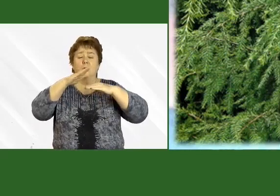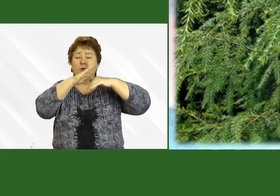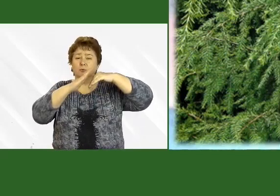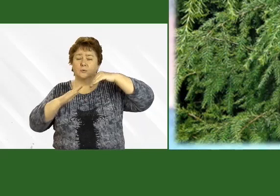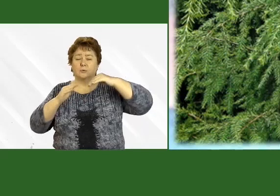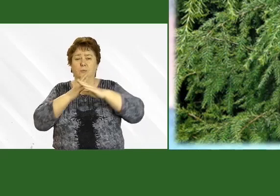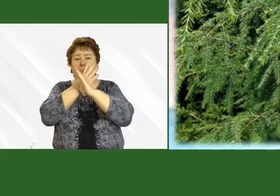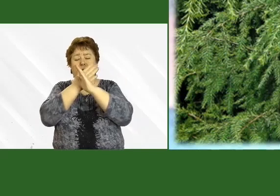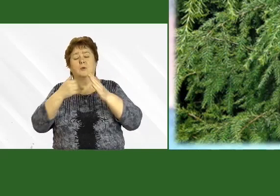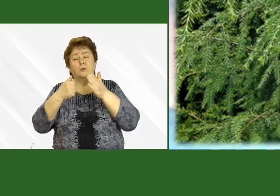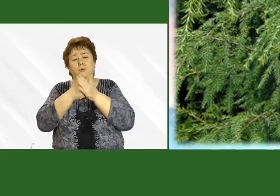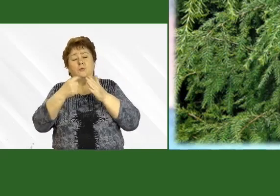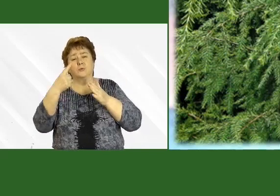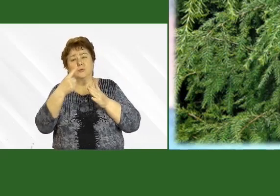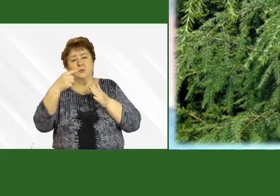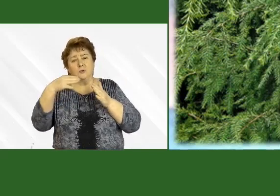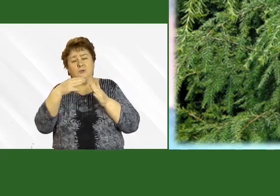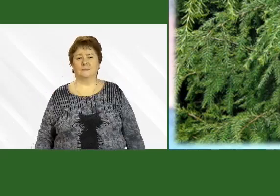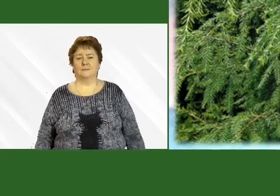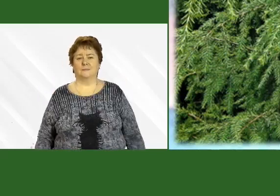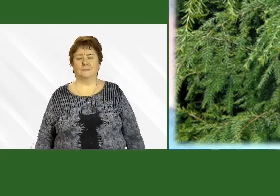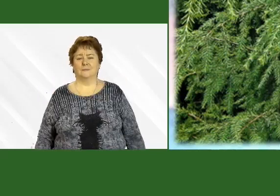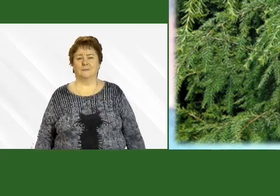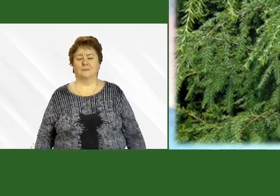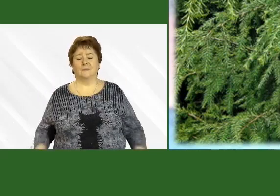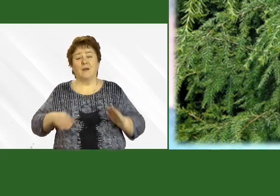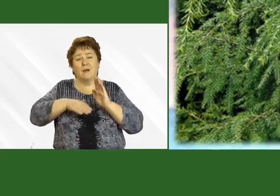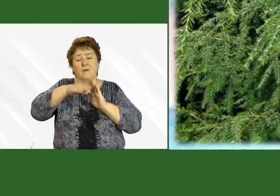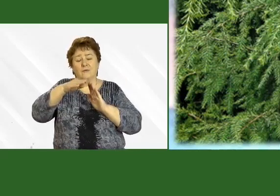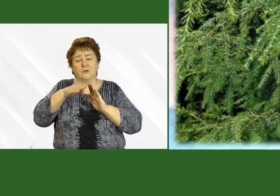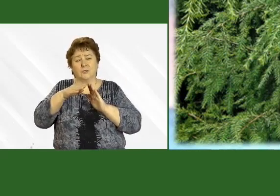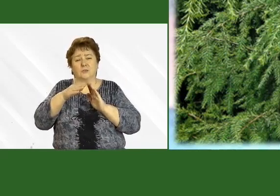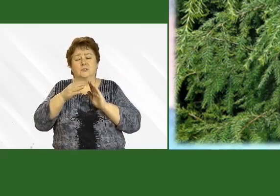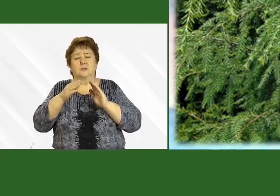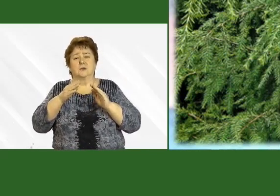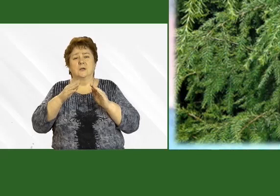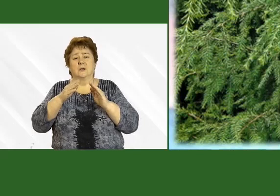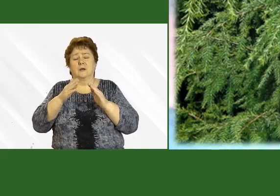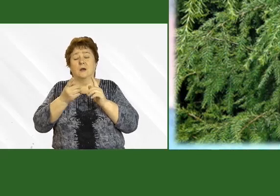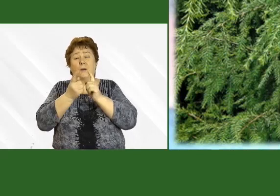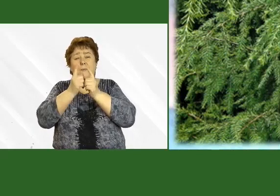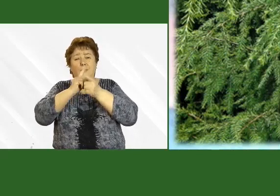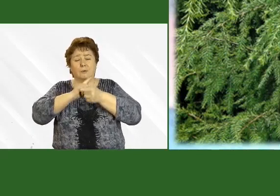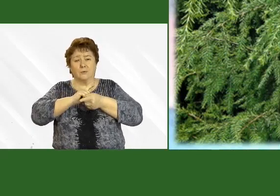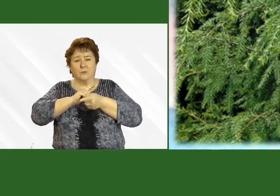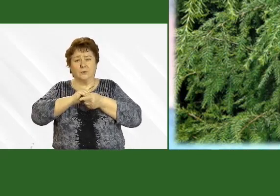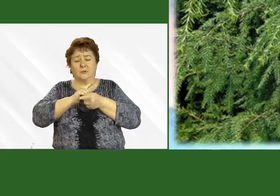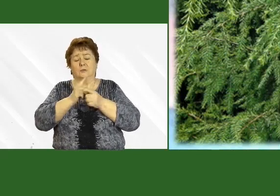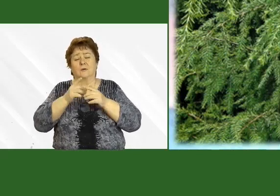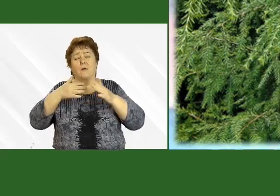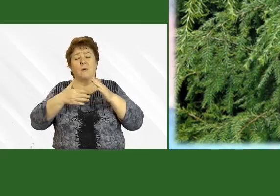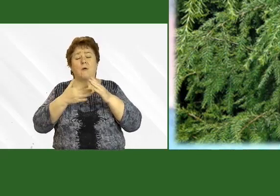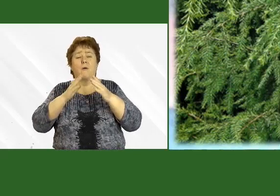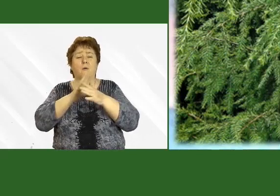тысячи тысячи пятьсот метров выше они редеют и переходят в горную